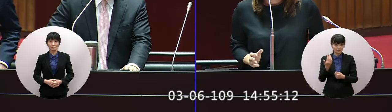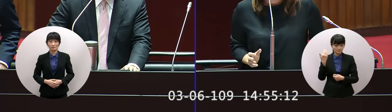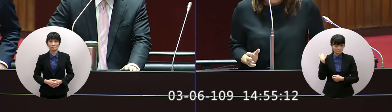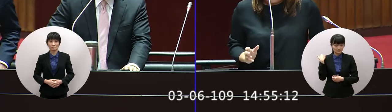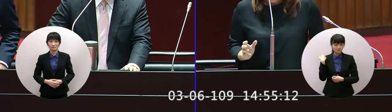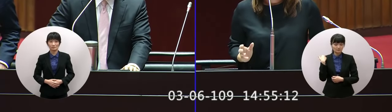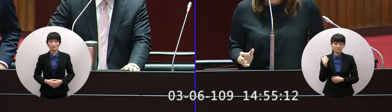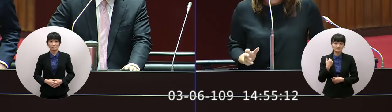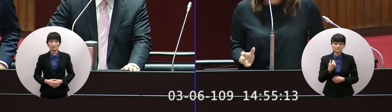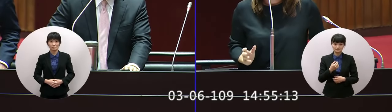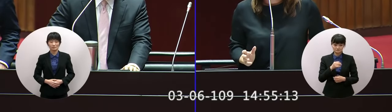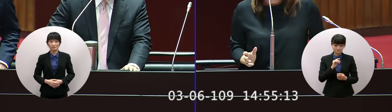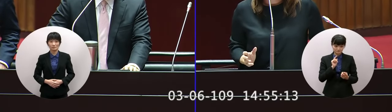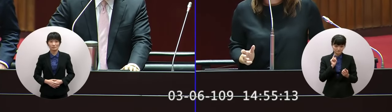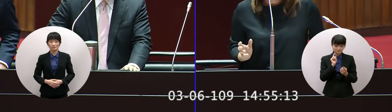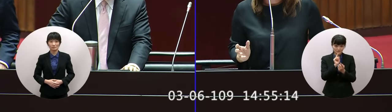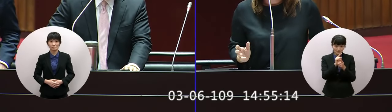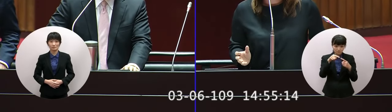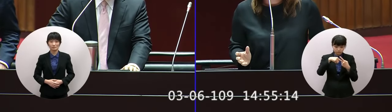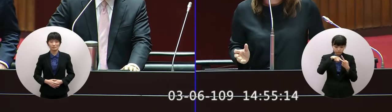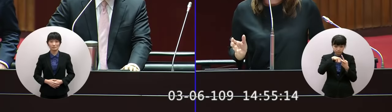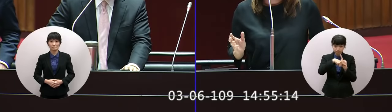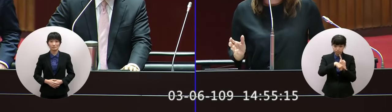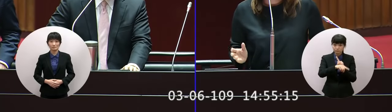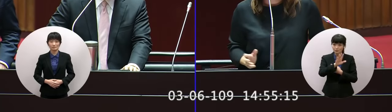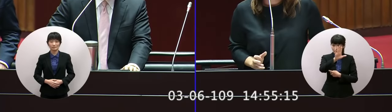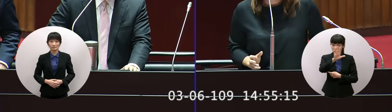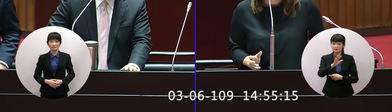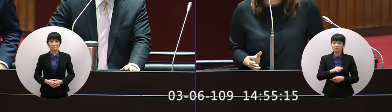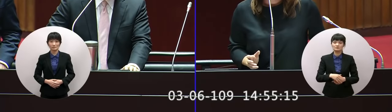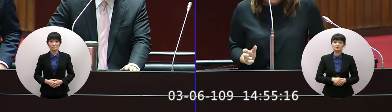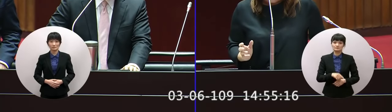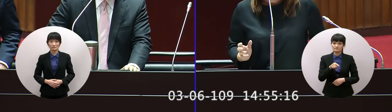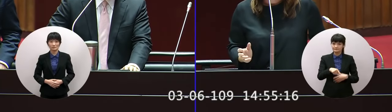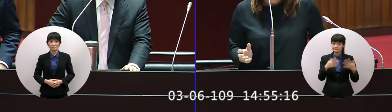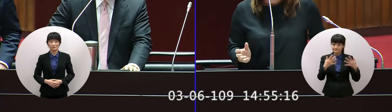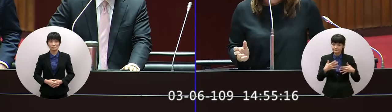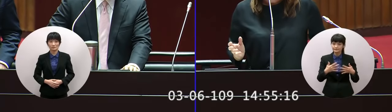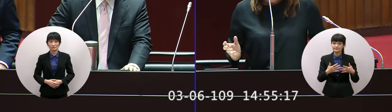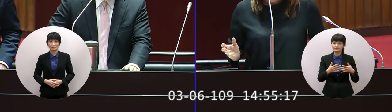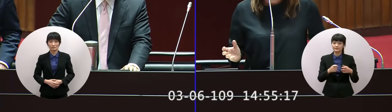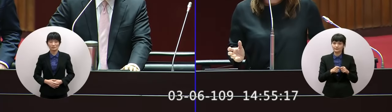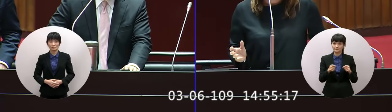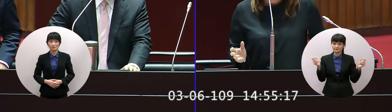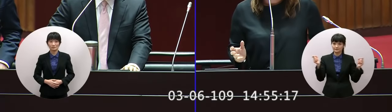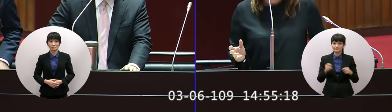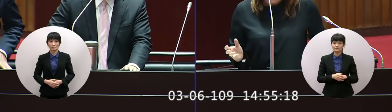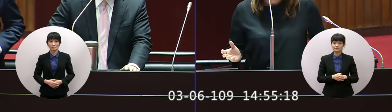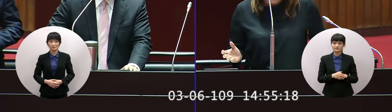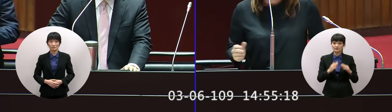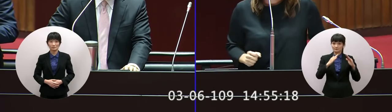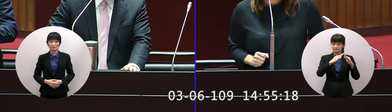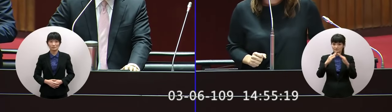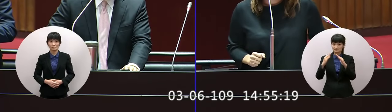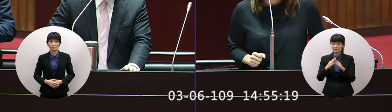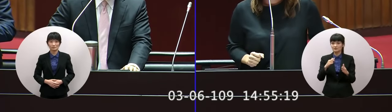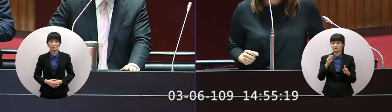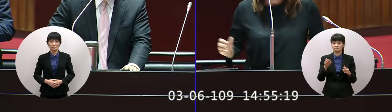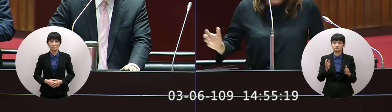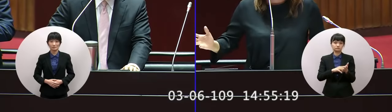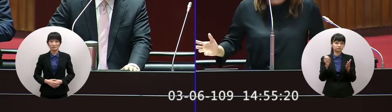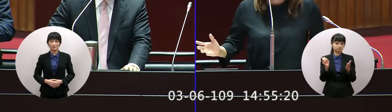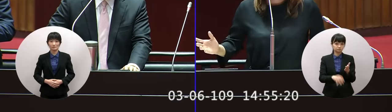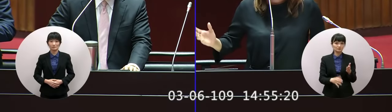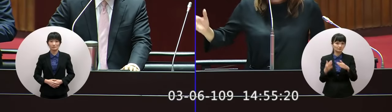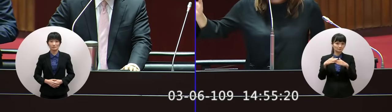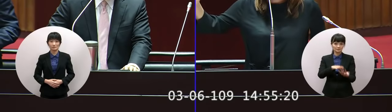直都存在，拆了很多很多的房子，砍了很多很多农民生活的一些经济作物。